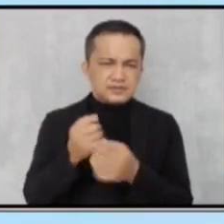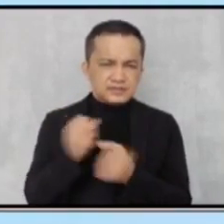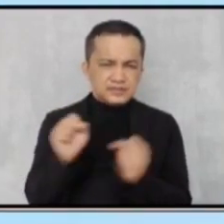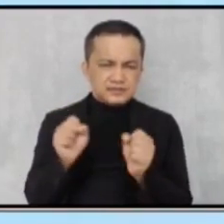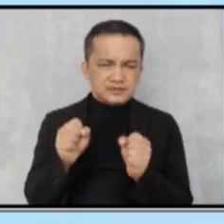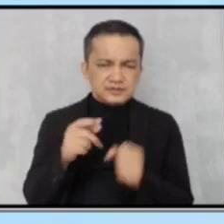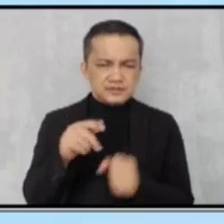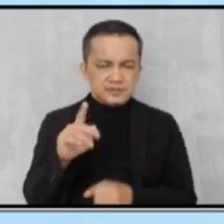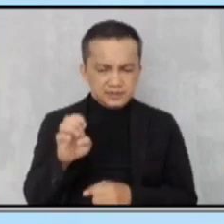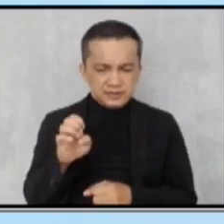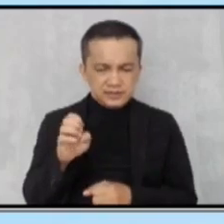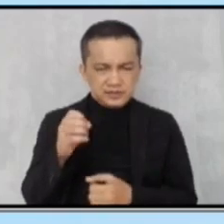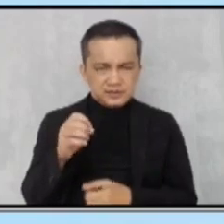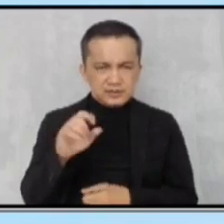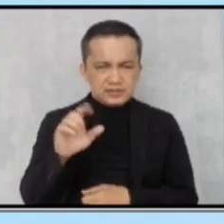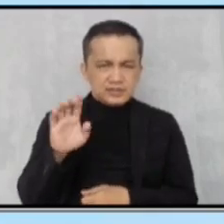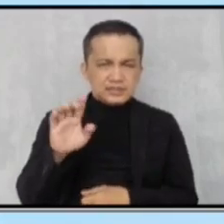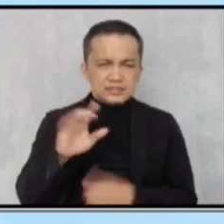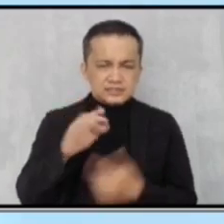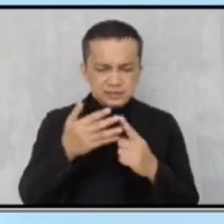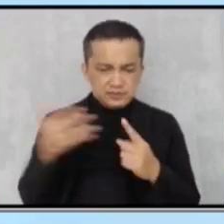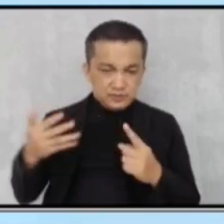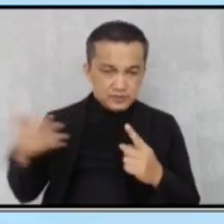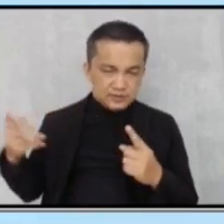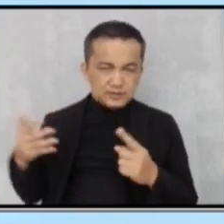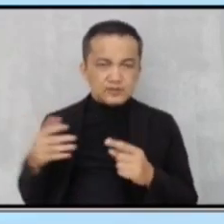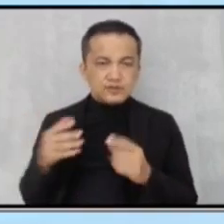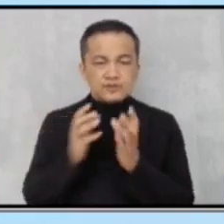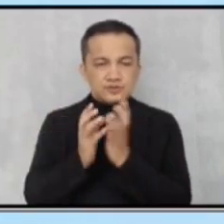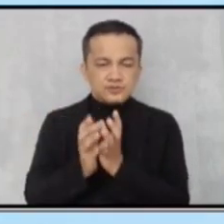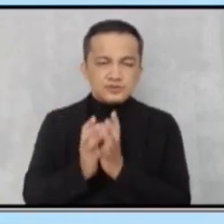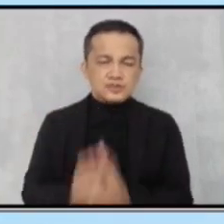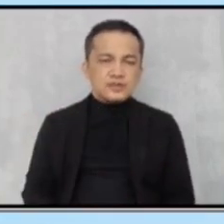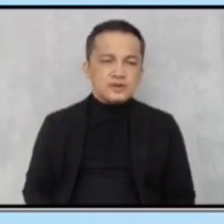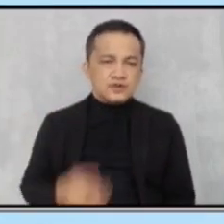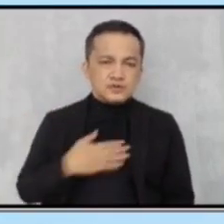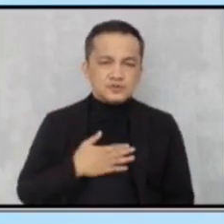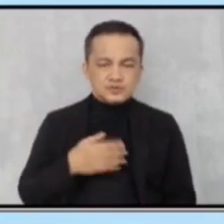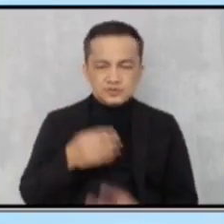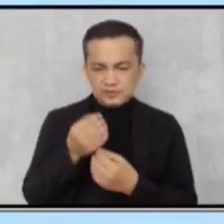sa LGBTQIA+ community dahil gusto niyang maramdaman ng mga